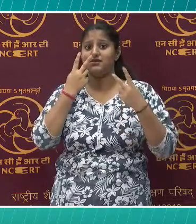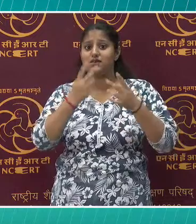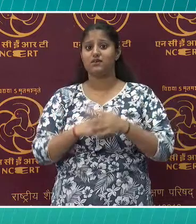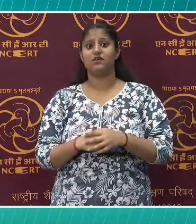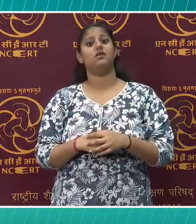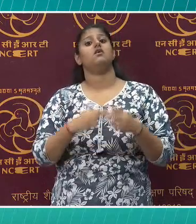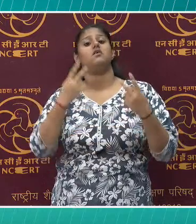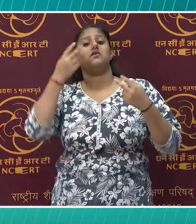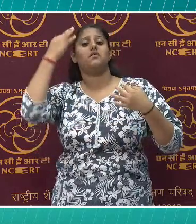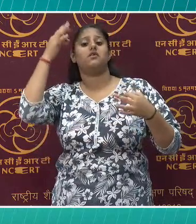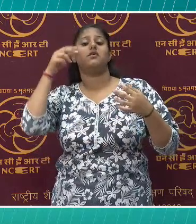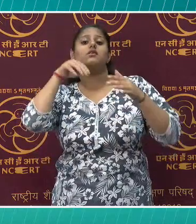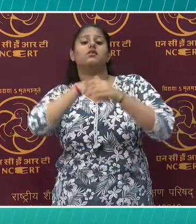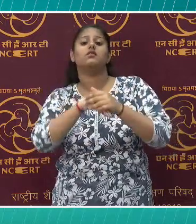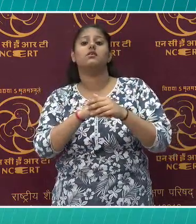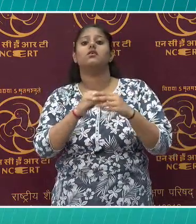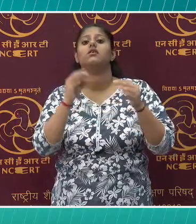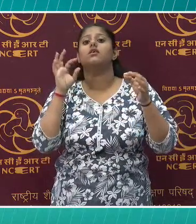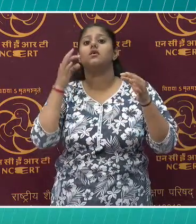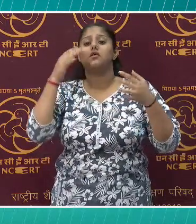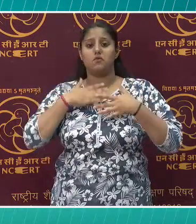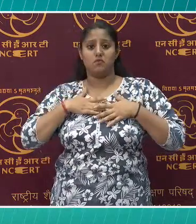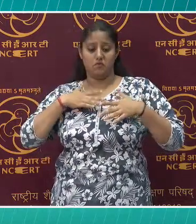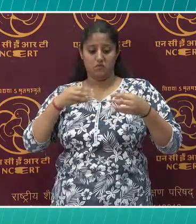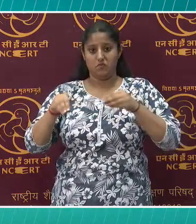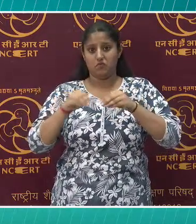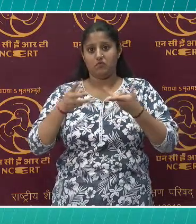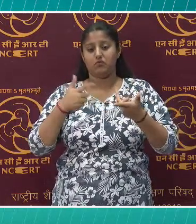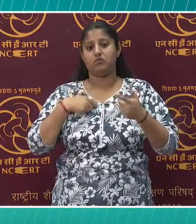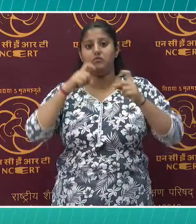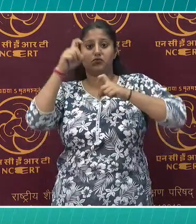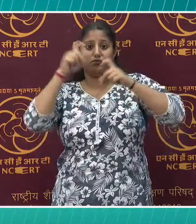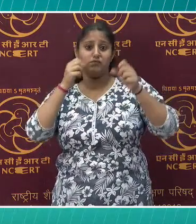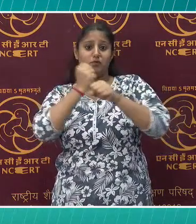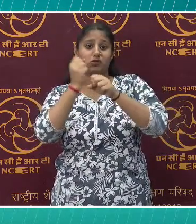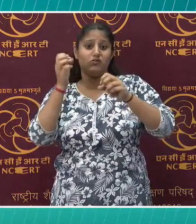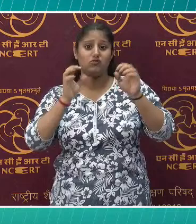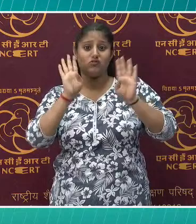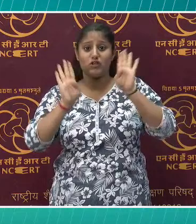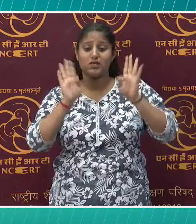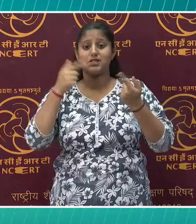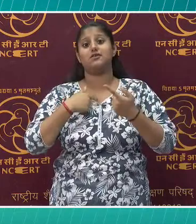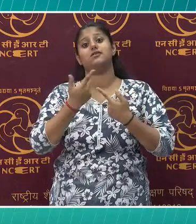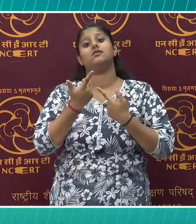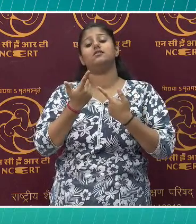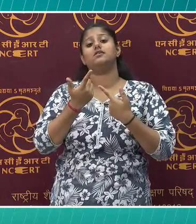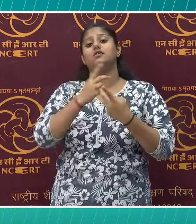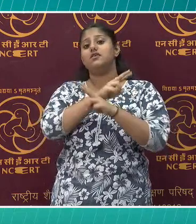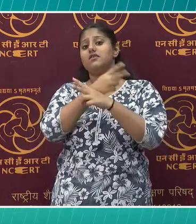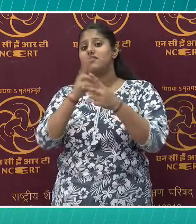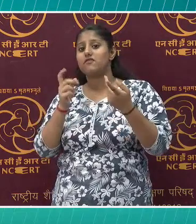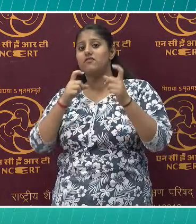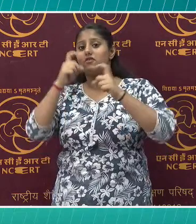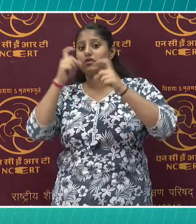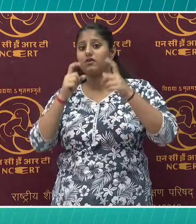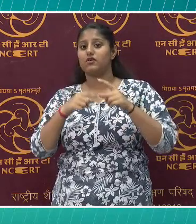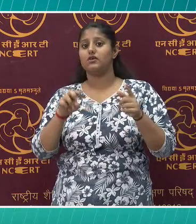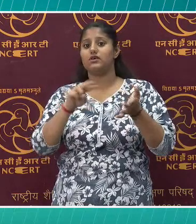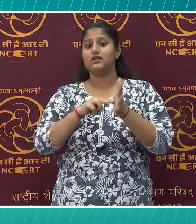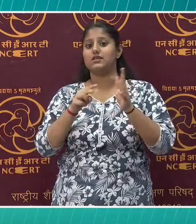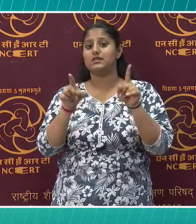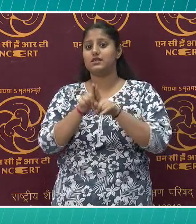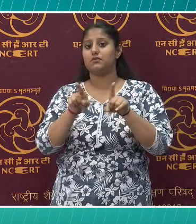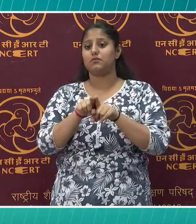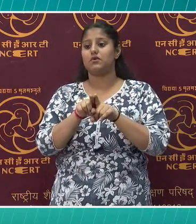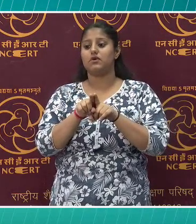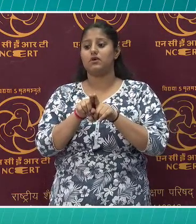the body movement, the forms in dance, the gestures with your hands. जैसे आपने ऐसे किया तो